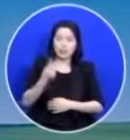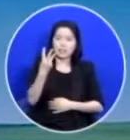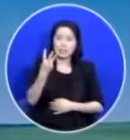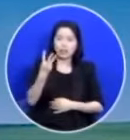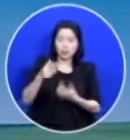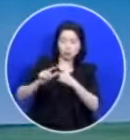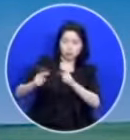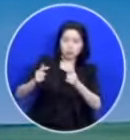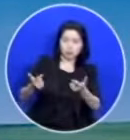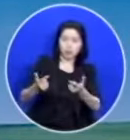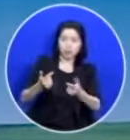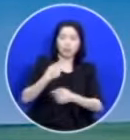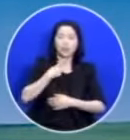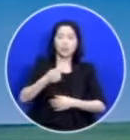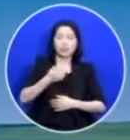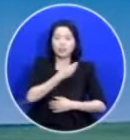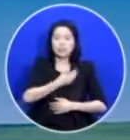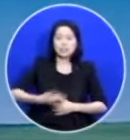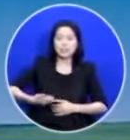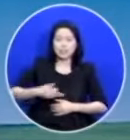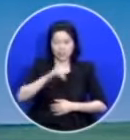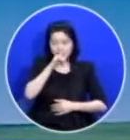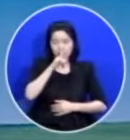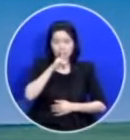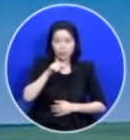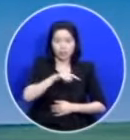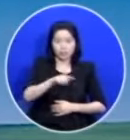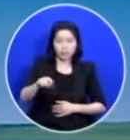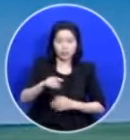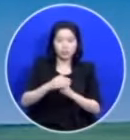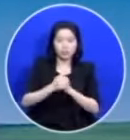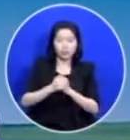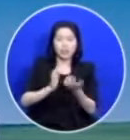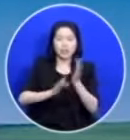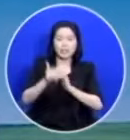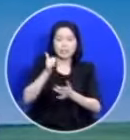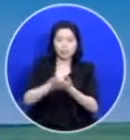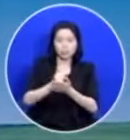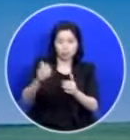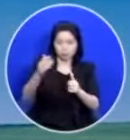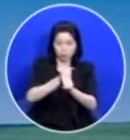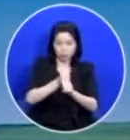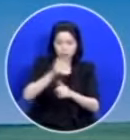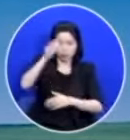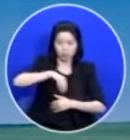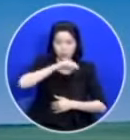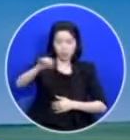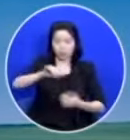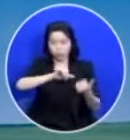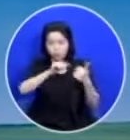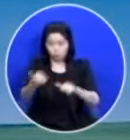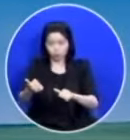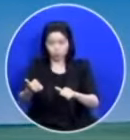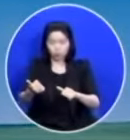부인했던 제자가 있었습니다 그들은 예수님이 붙잡혀서 십자가에서